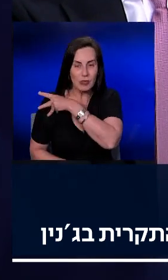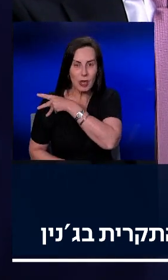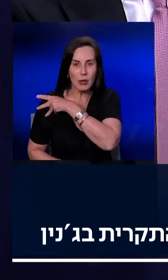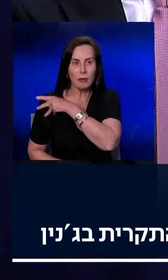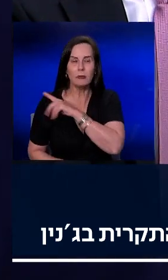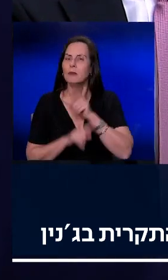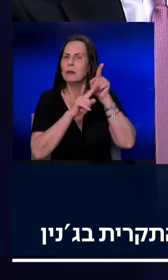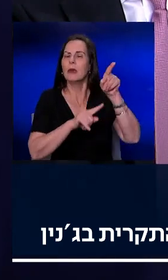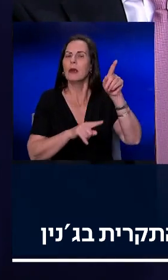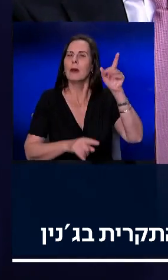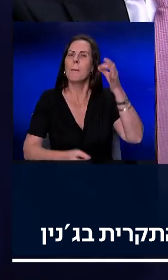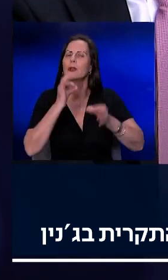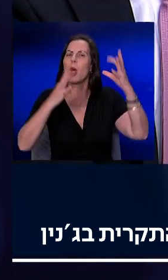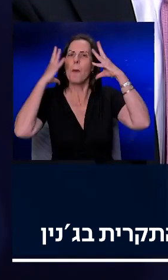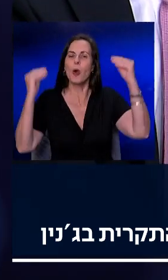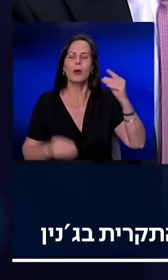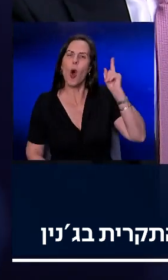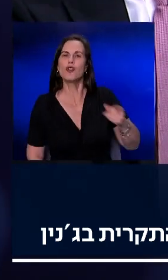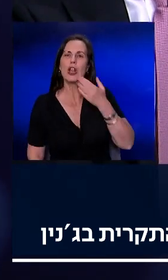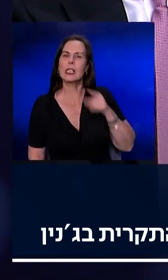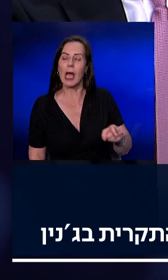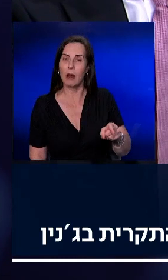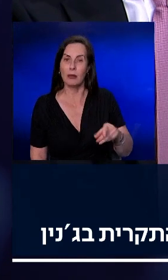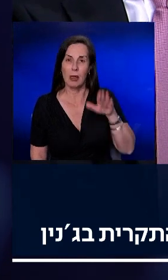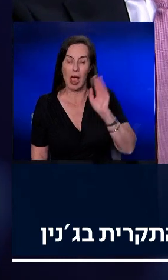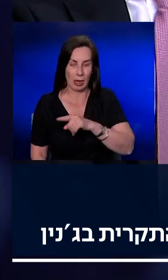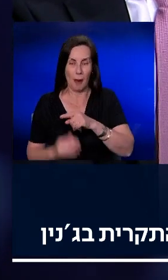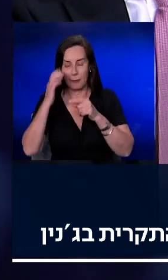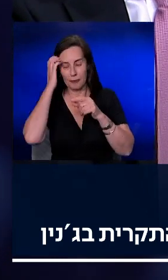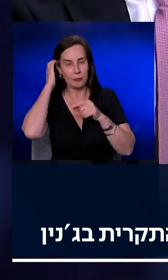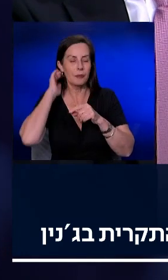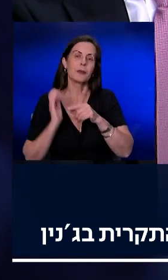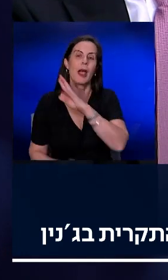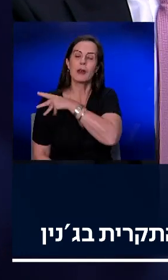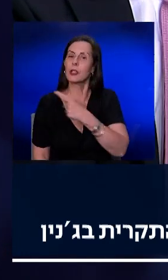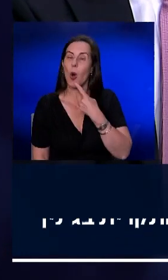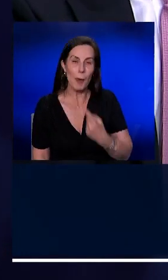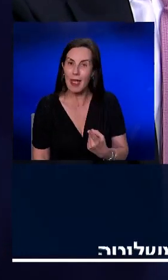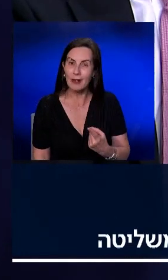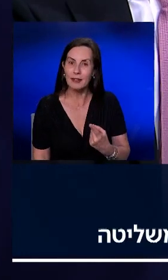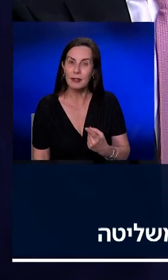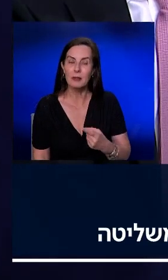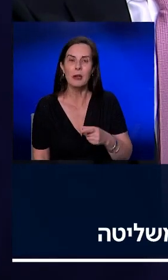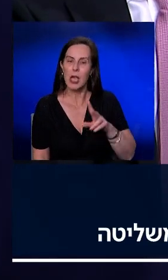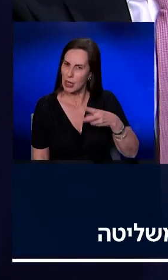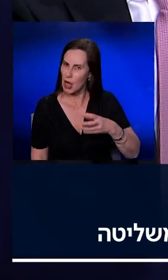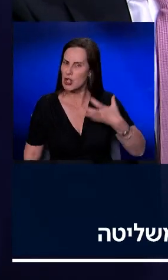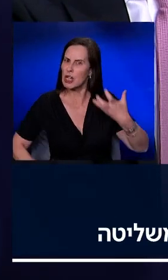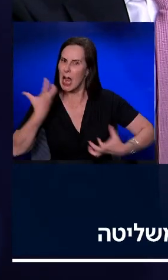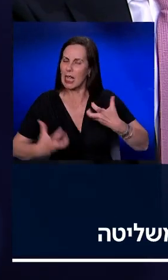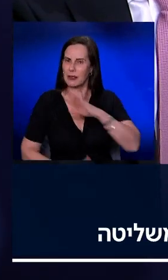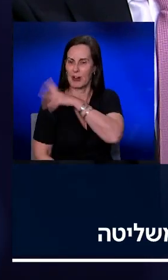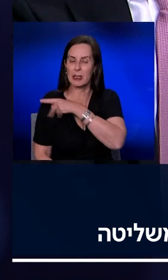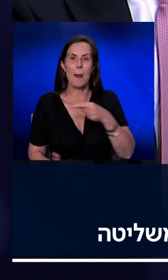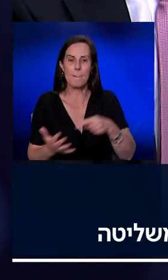לבית הדין הבינלאומי בהאג, שיעניש את ישראל. במקביל, אותו גורם בכיר ברשות הפלסטינית מזהיר בשיחה איתנו, יהיה זעם גדול ברחוב הפלסטיני